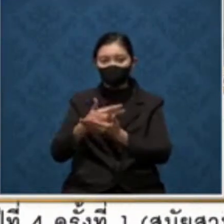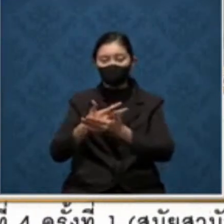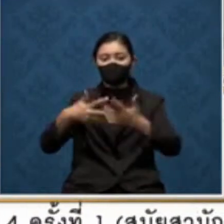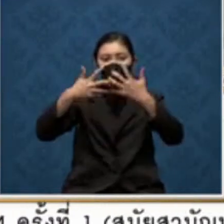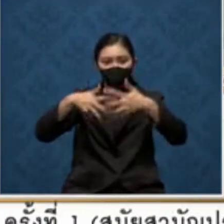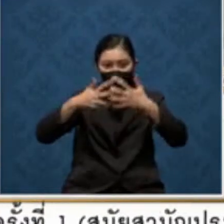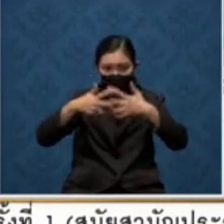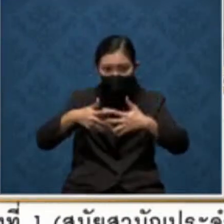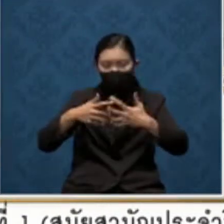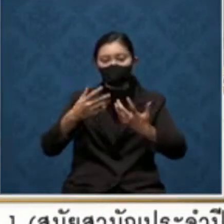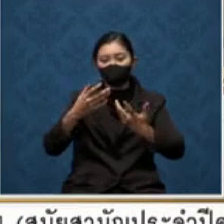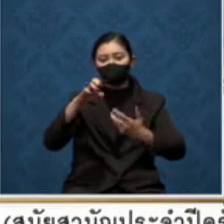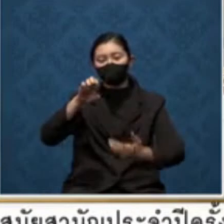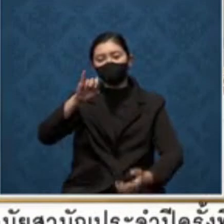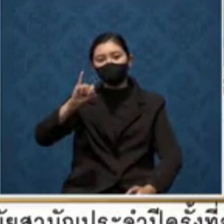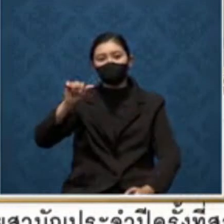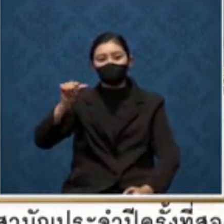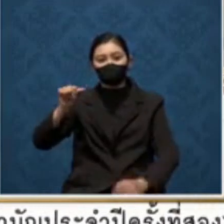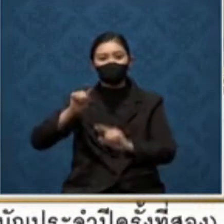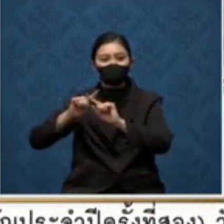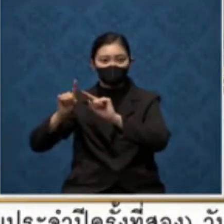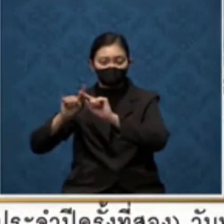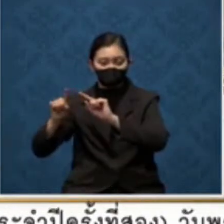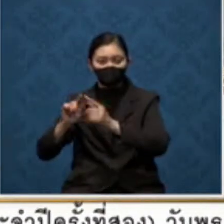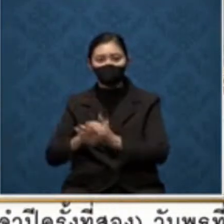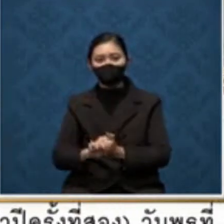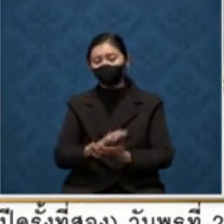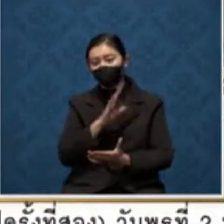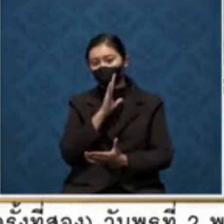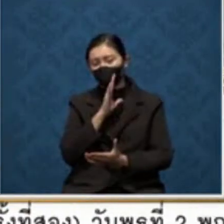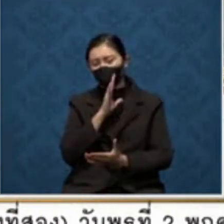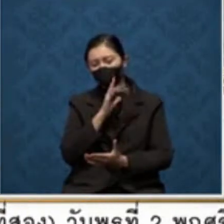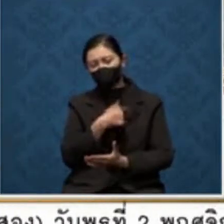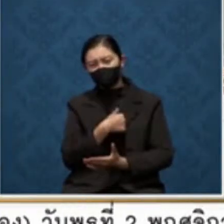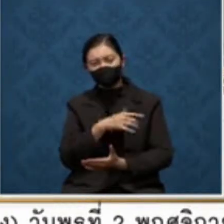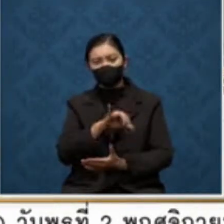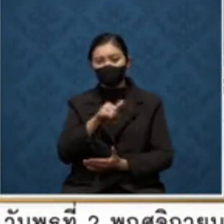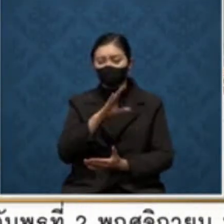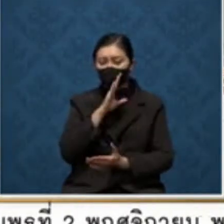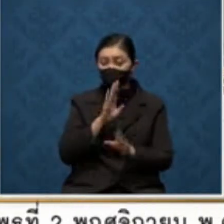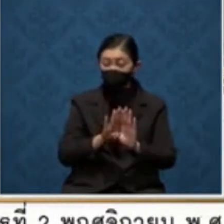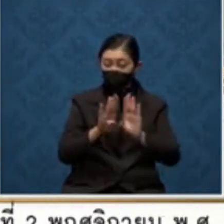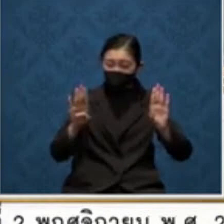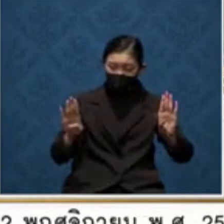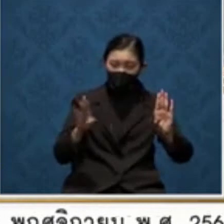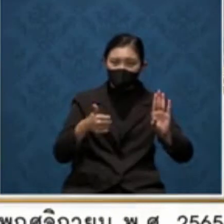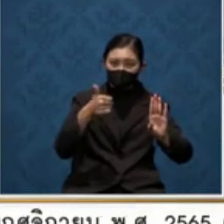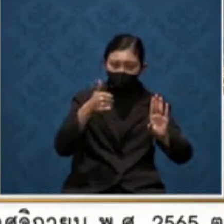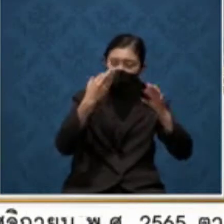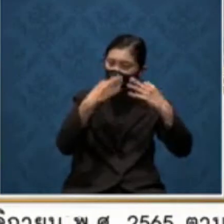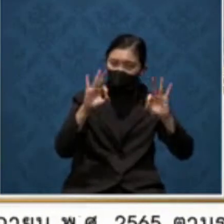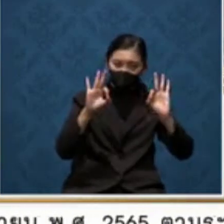ซึ่ไม่ could do that weากจะ เปิด Siminer Seriesให้กับเขาในการทจะรัรśในคารทจะ food